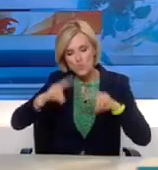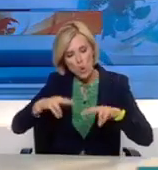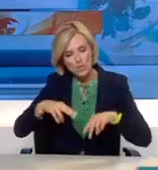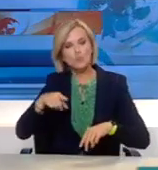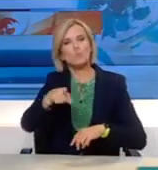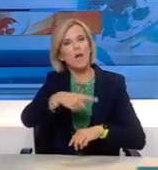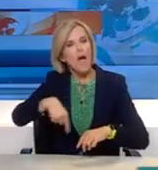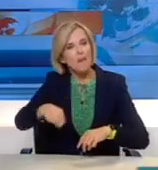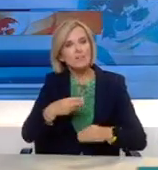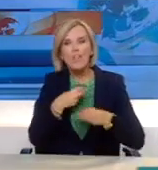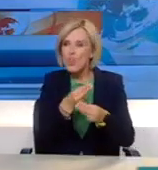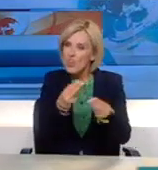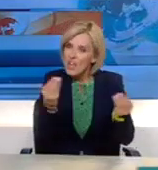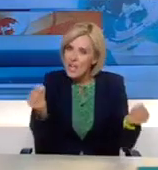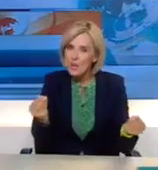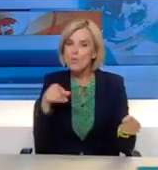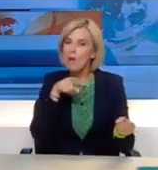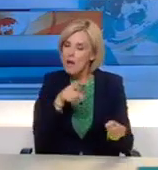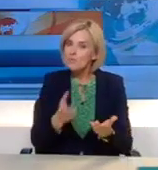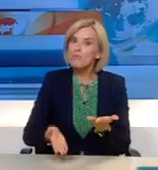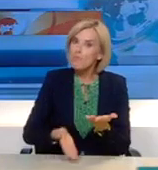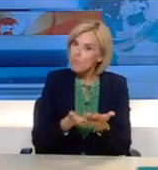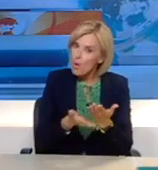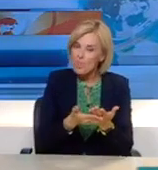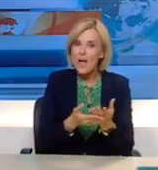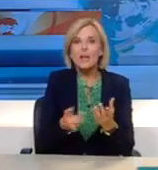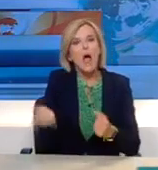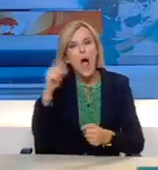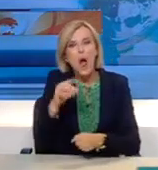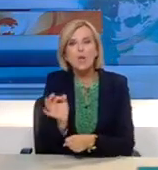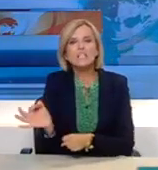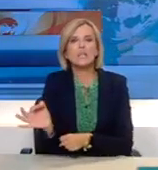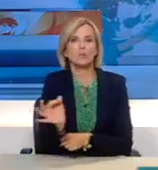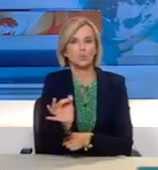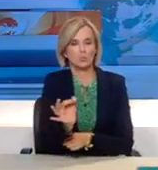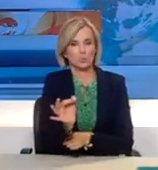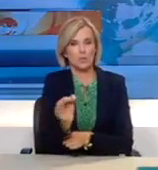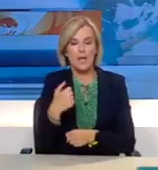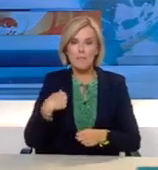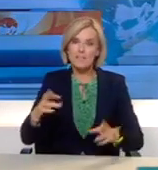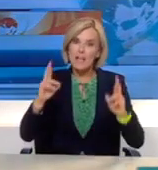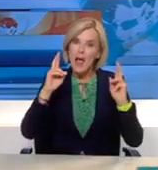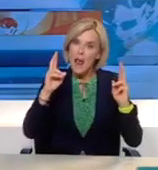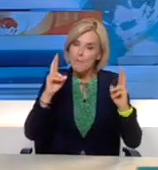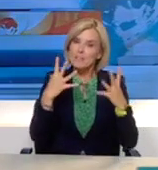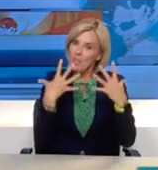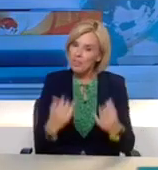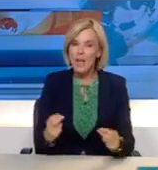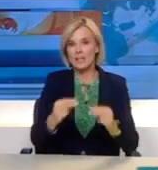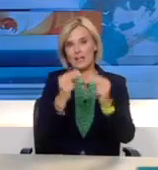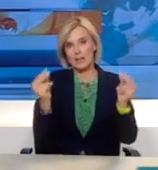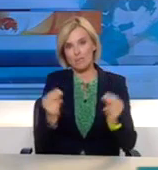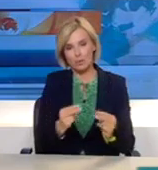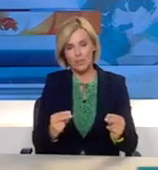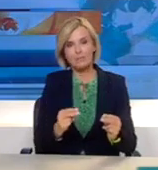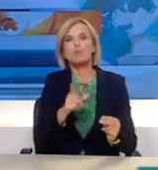καταστάσεις και έχουν πιθανώς δραστικότητα έναντι άλλων ιών ή και παρασίτων, ελπίζοντας ότι θα έχουν αποτέλεσμα και έναντι του